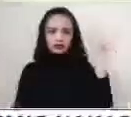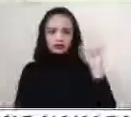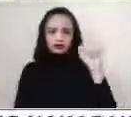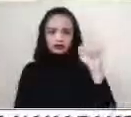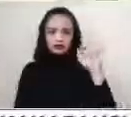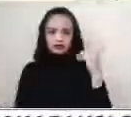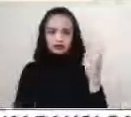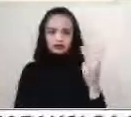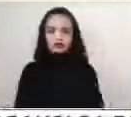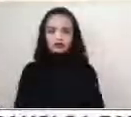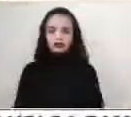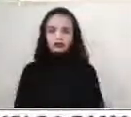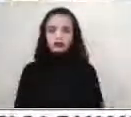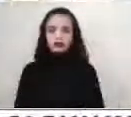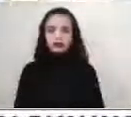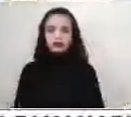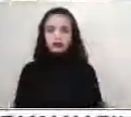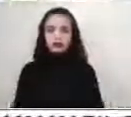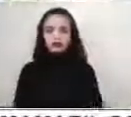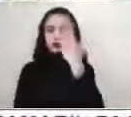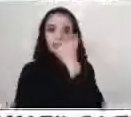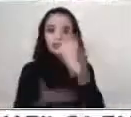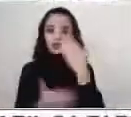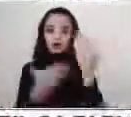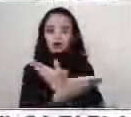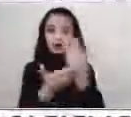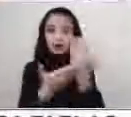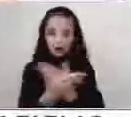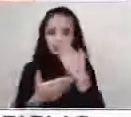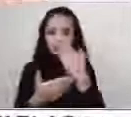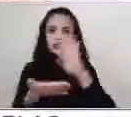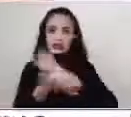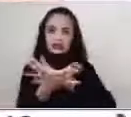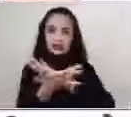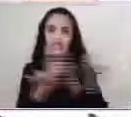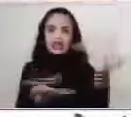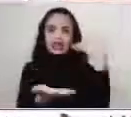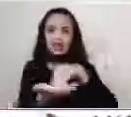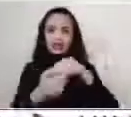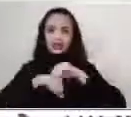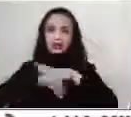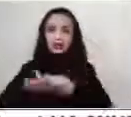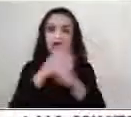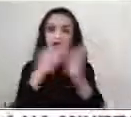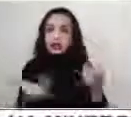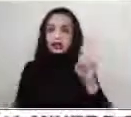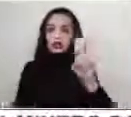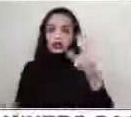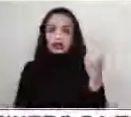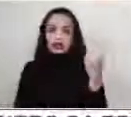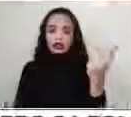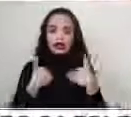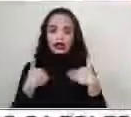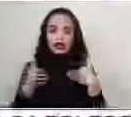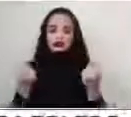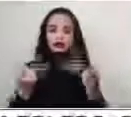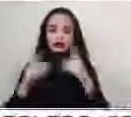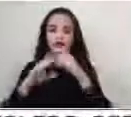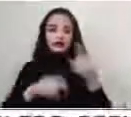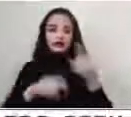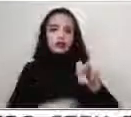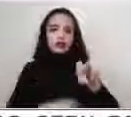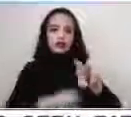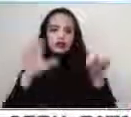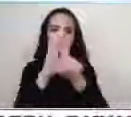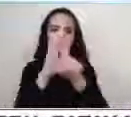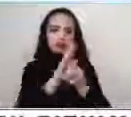Research sinabi namang dapat mas magigpit ang gobyerno sa pagabantay ng borders upang matiyak na wala makakapasok ng COVID-19 positive, lalo na iyong galing